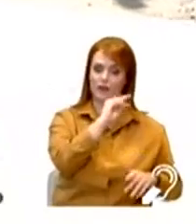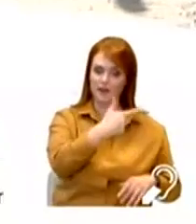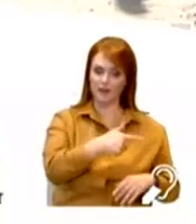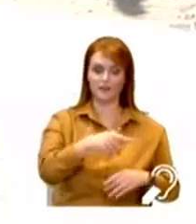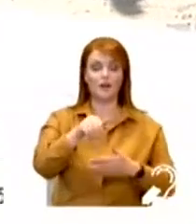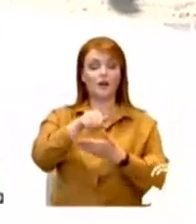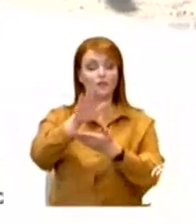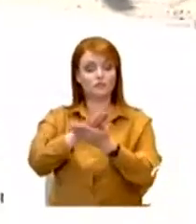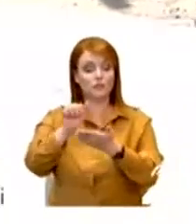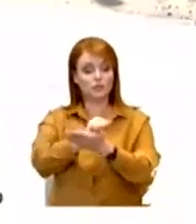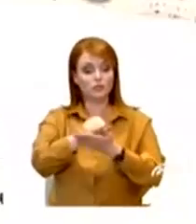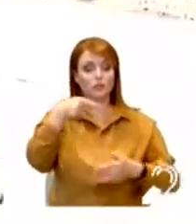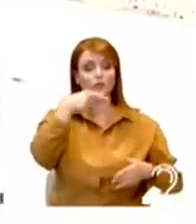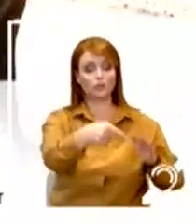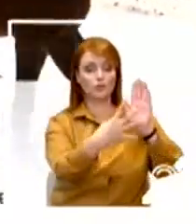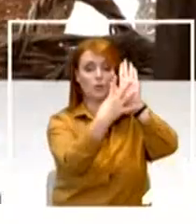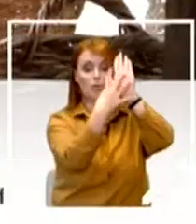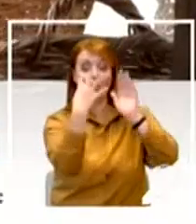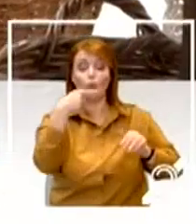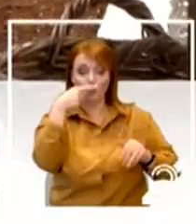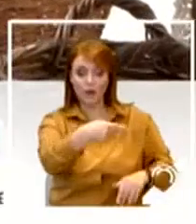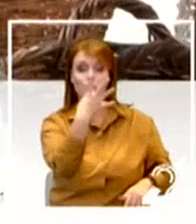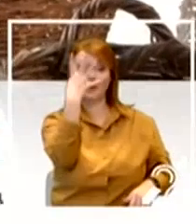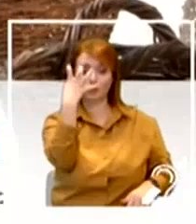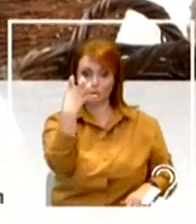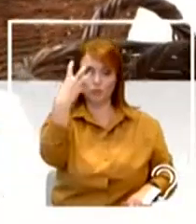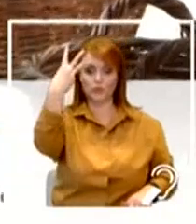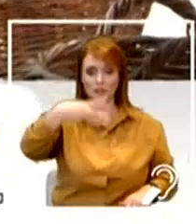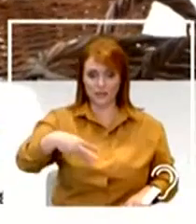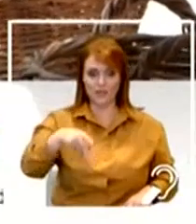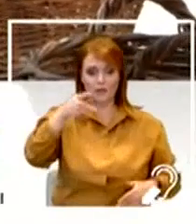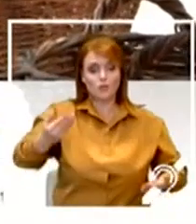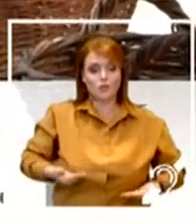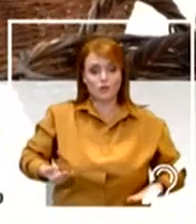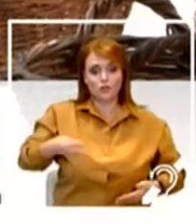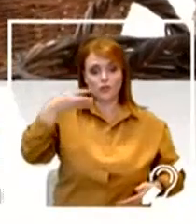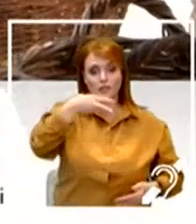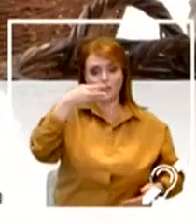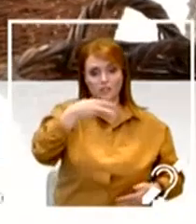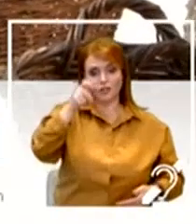atestat documentar în anul 1430 și are peste 3000 de locuitori.